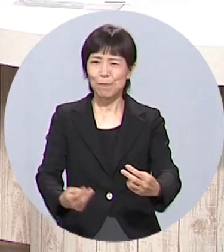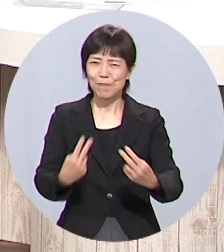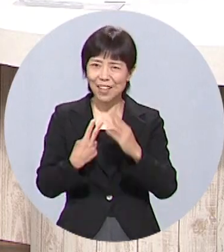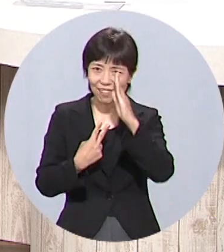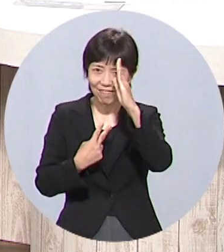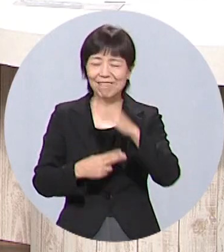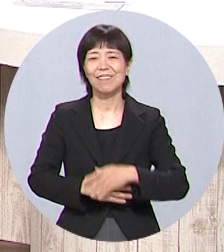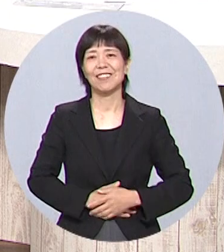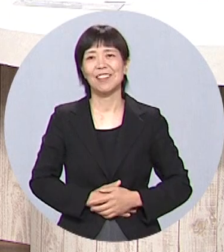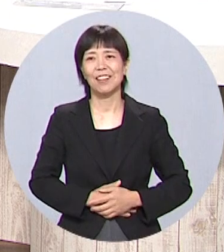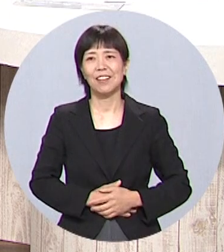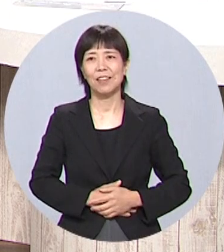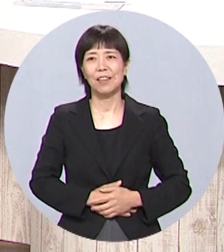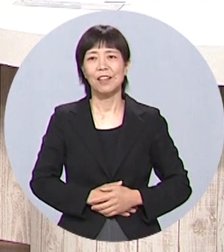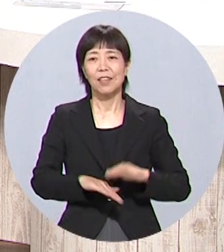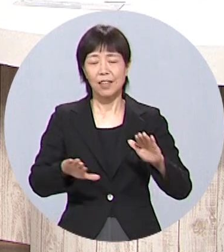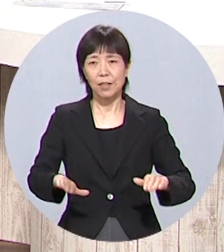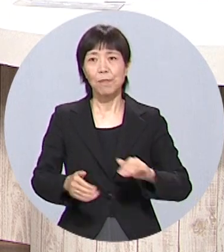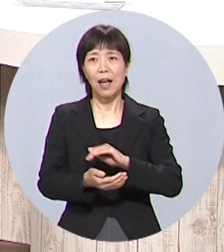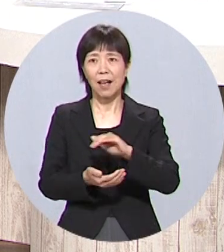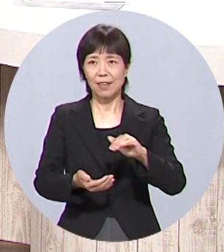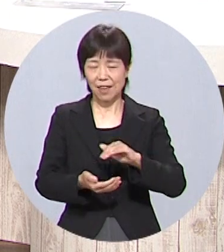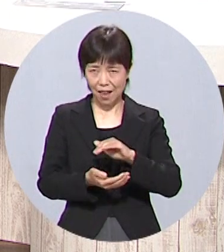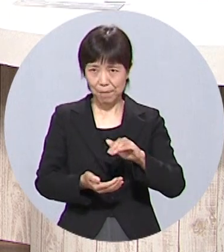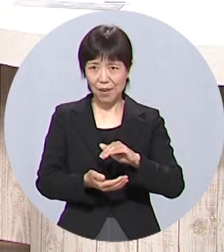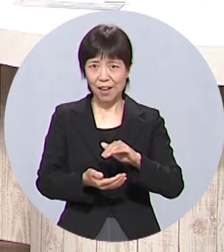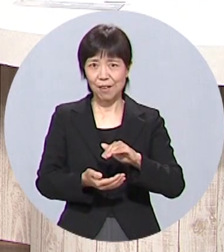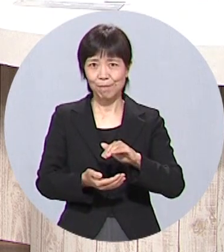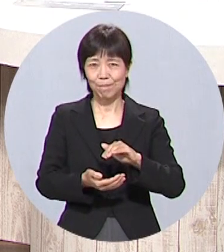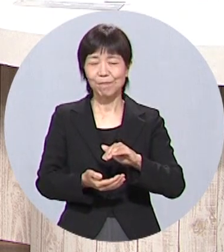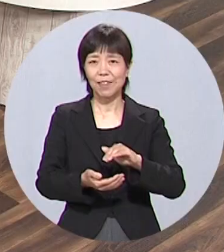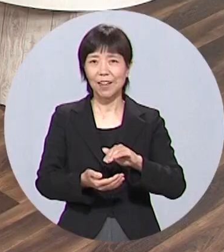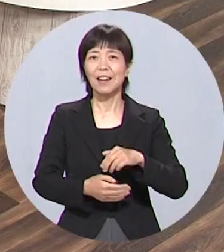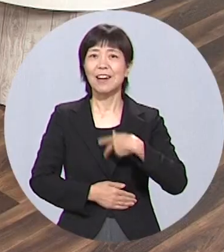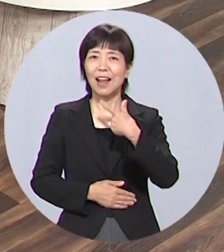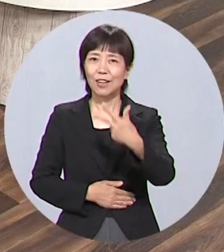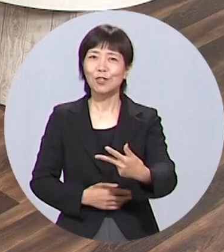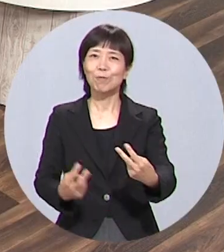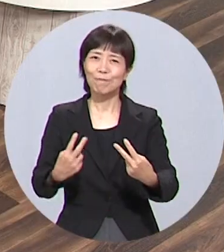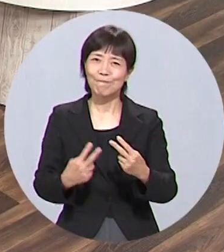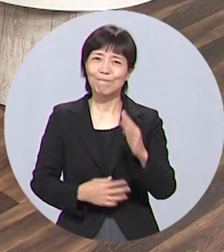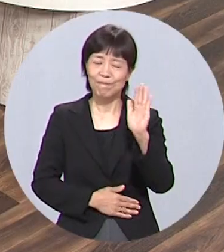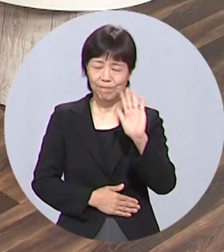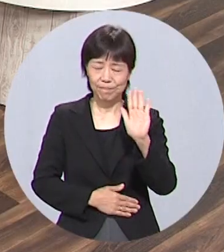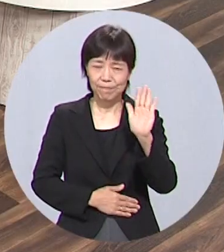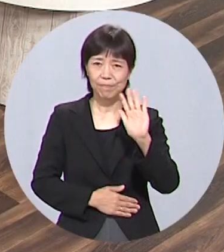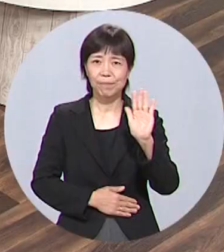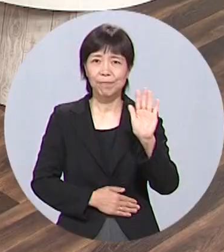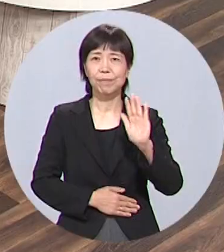ください、はい、それでは今時埼玉、 今玉、 また来週。